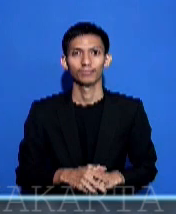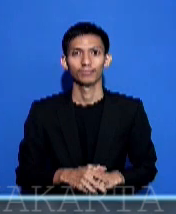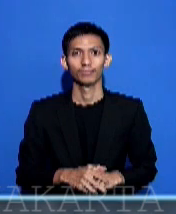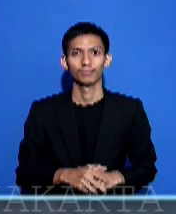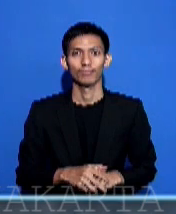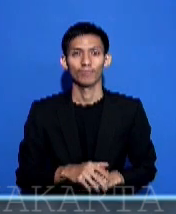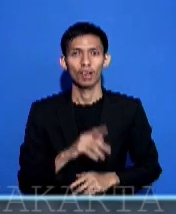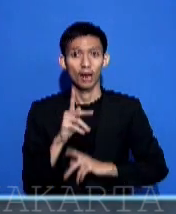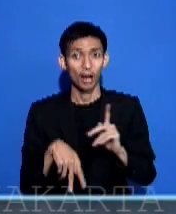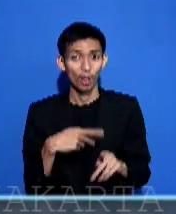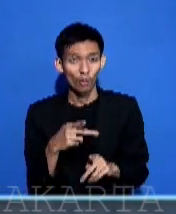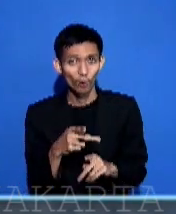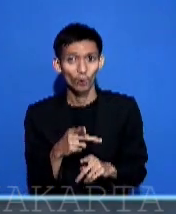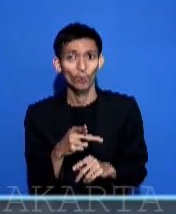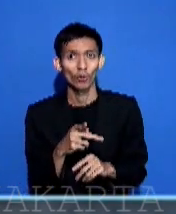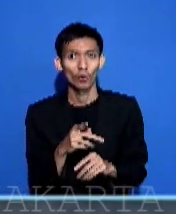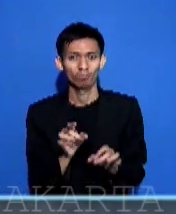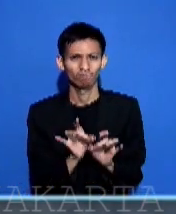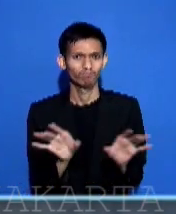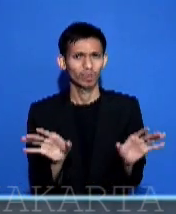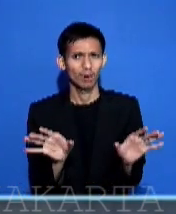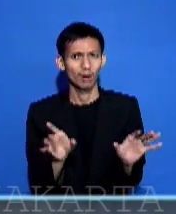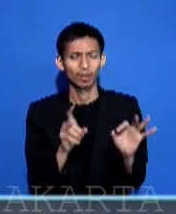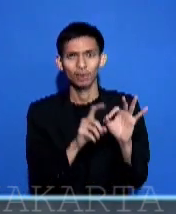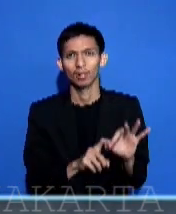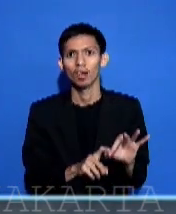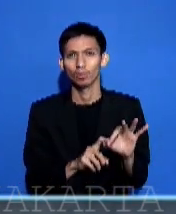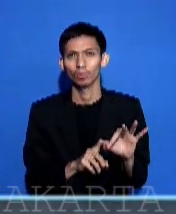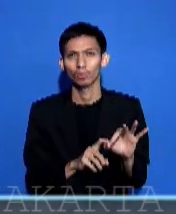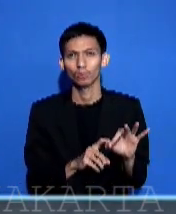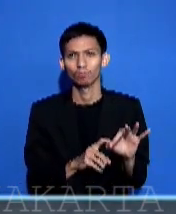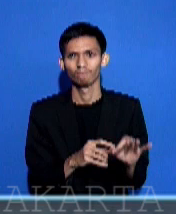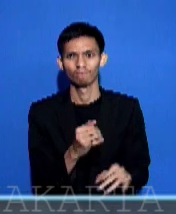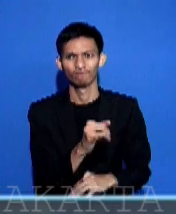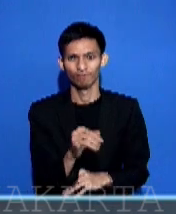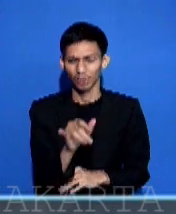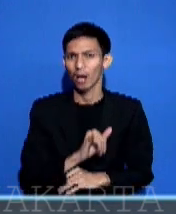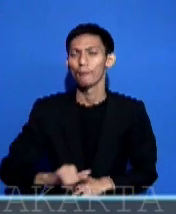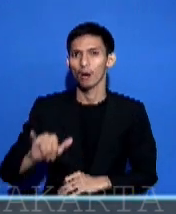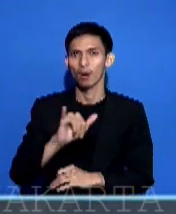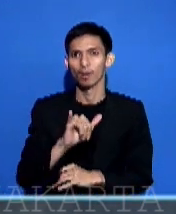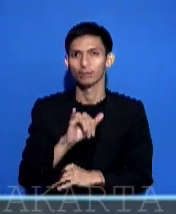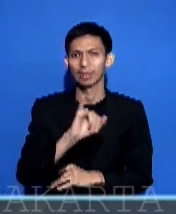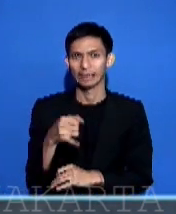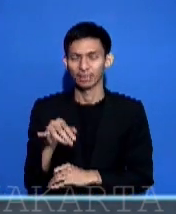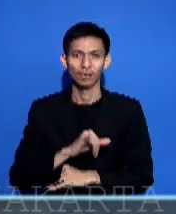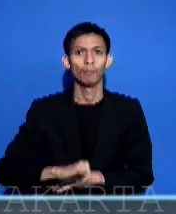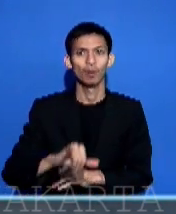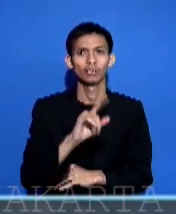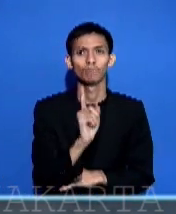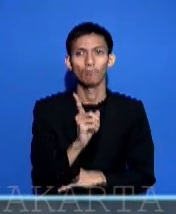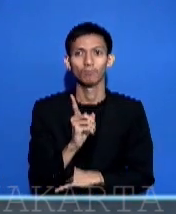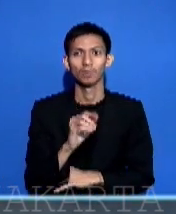Kalau perbedaan itu sih tergantung jenisnya, Mbak. Sama sih, durian itu sama, karena jenisnya